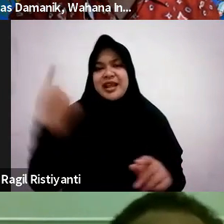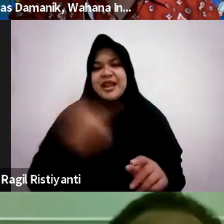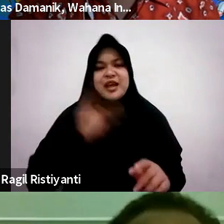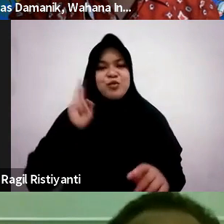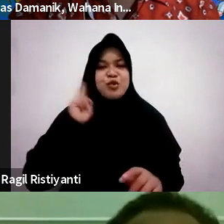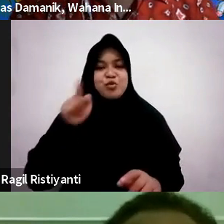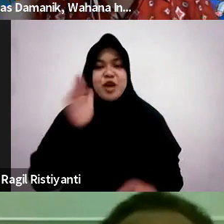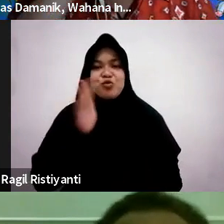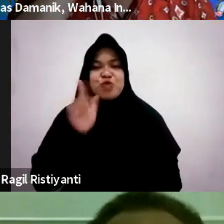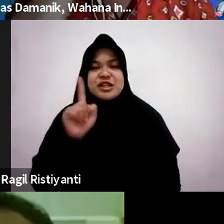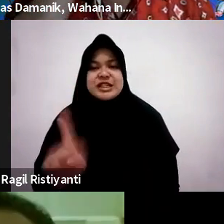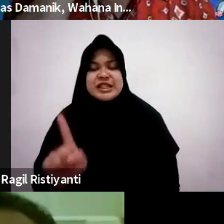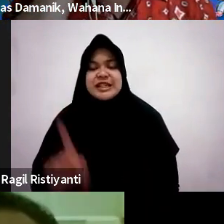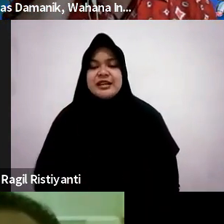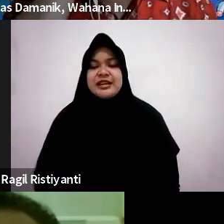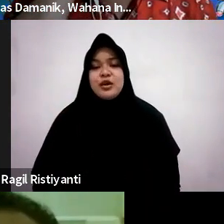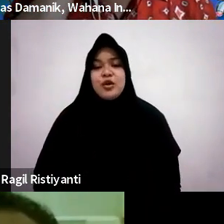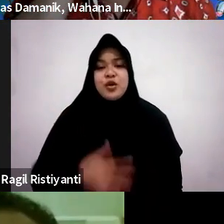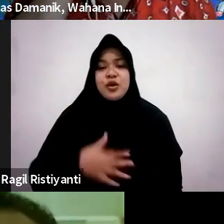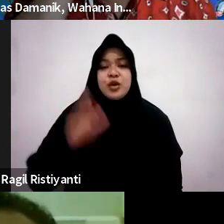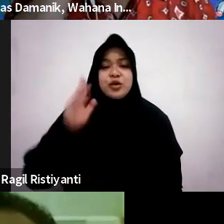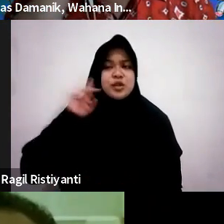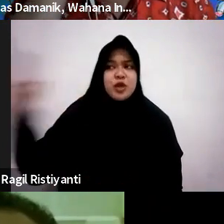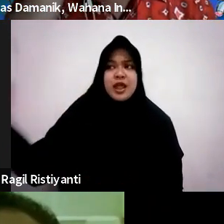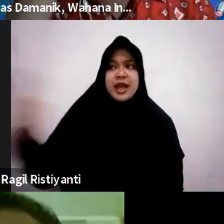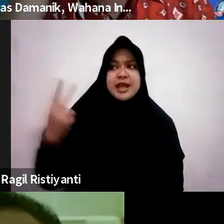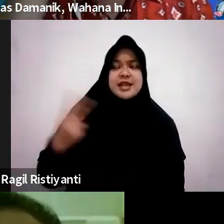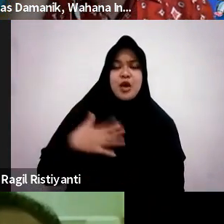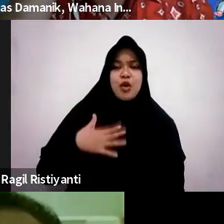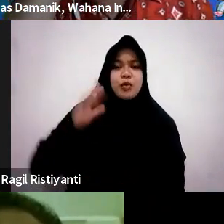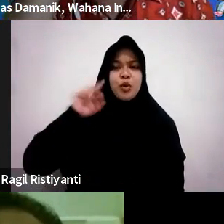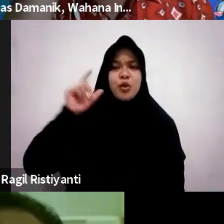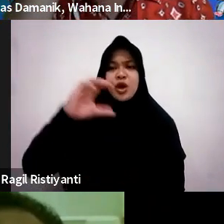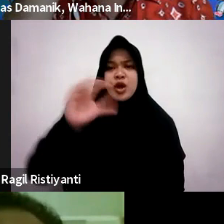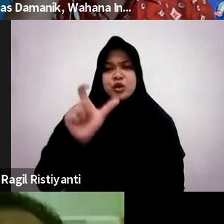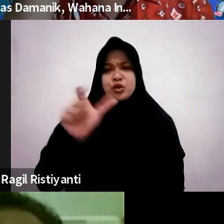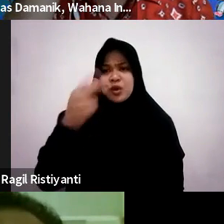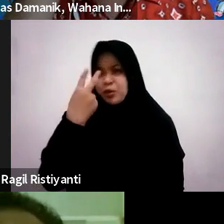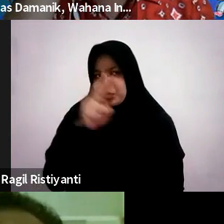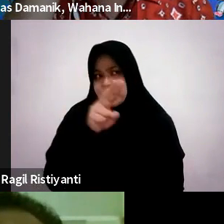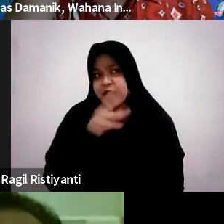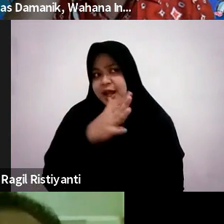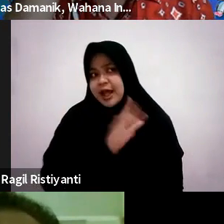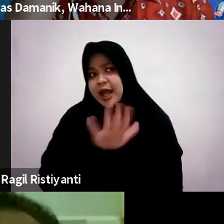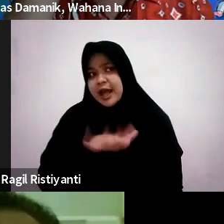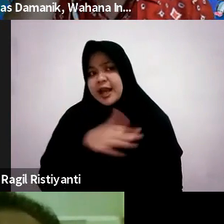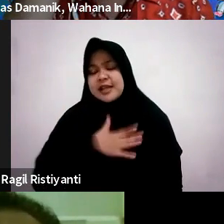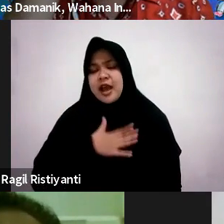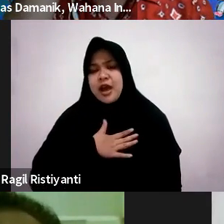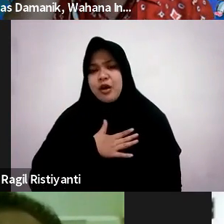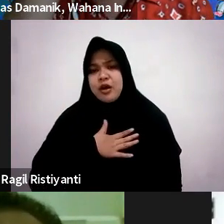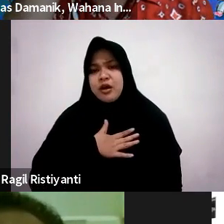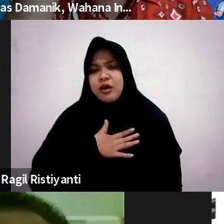Ternyata saya diperhatikan sama ibunya ibunya bilang cukup kamu punya perhatian deh sama anak gue gitu aku bilang